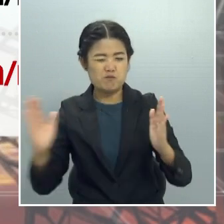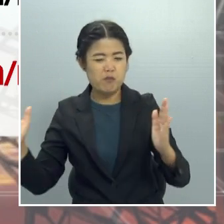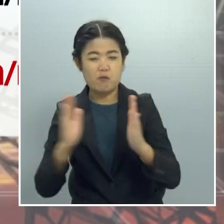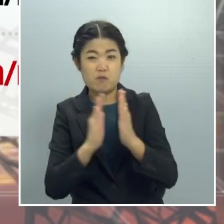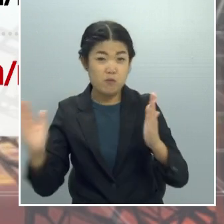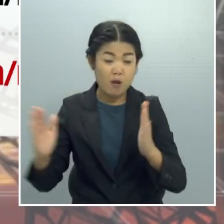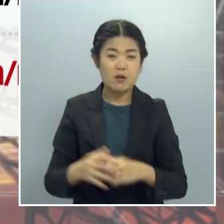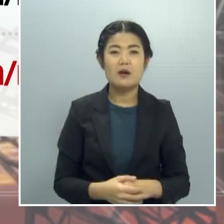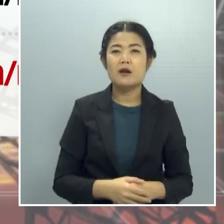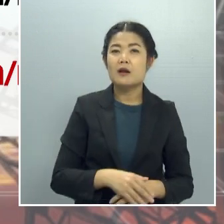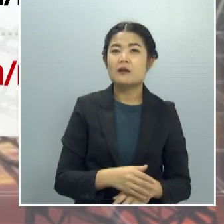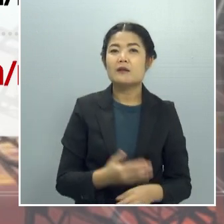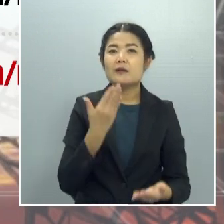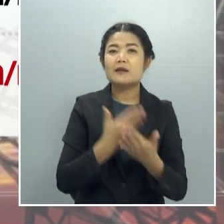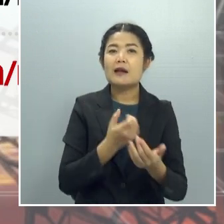ขึ้นมาบาทกว่านะต่อยูนิตนะ